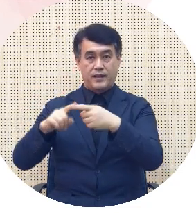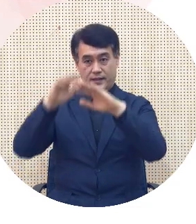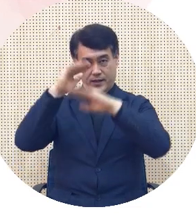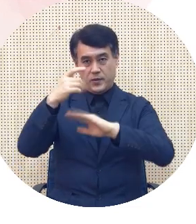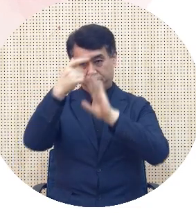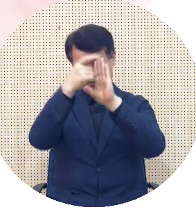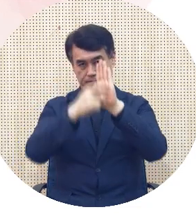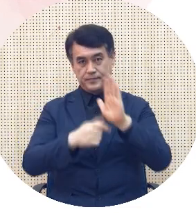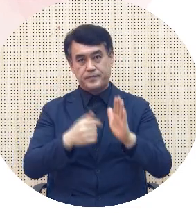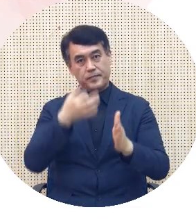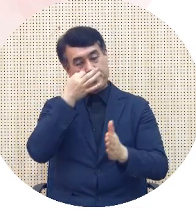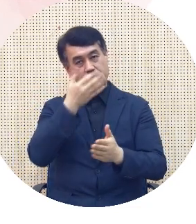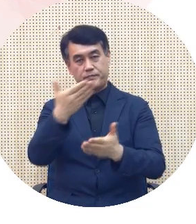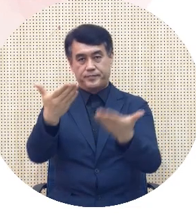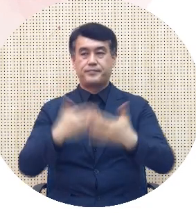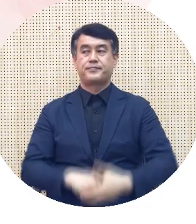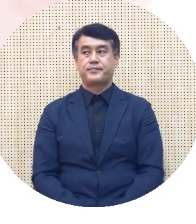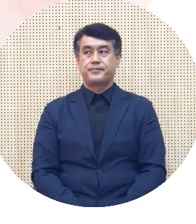보겠습니다.